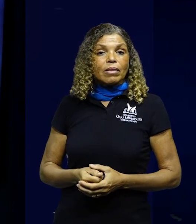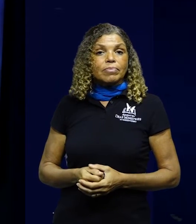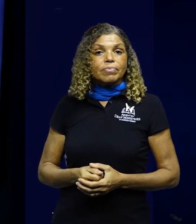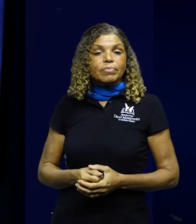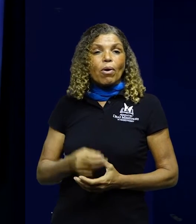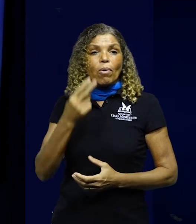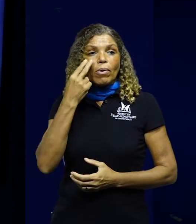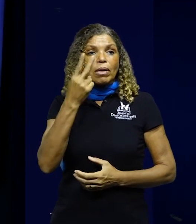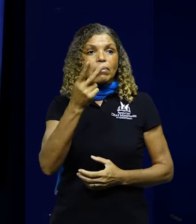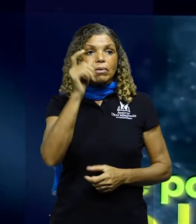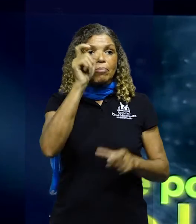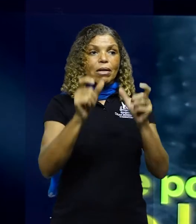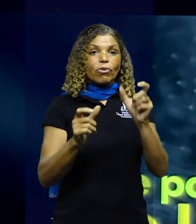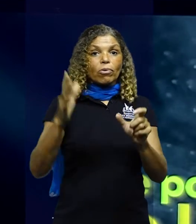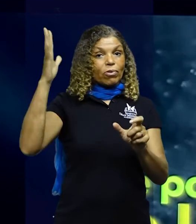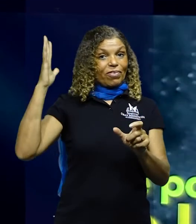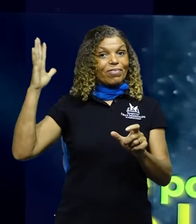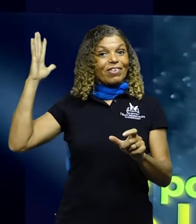regardons ceux qui ont été avant nous.